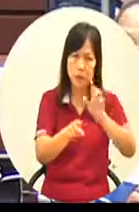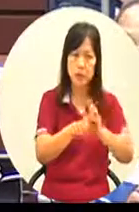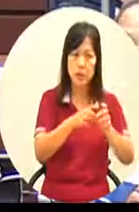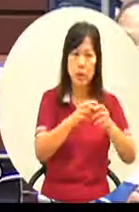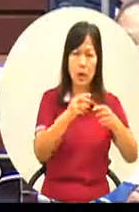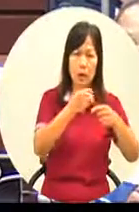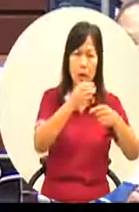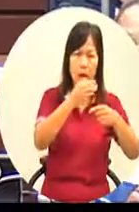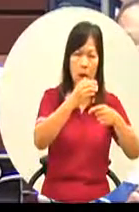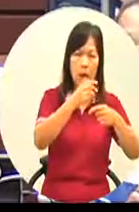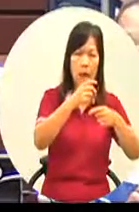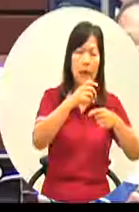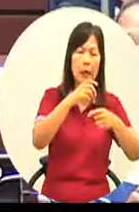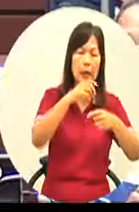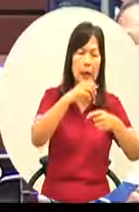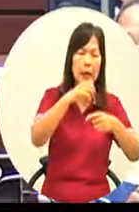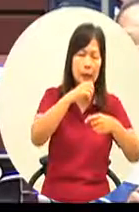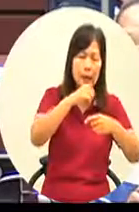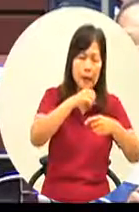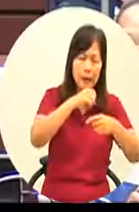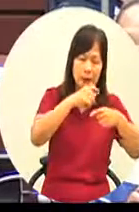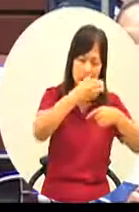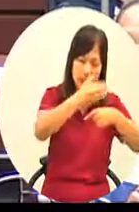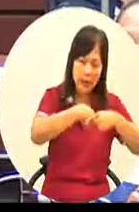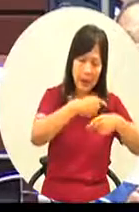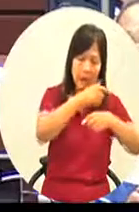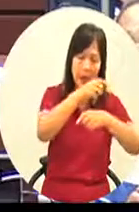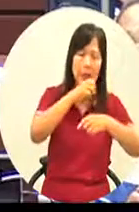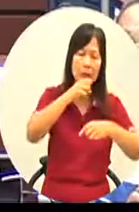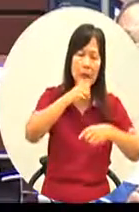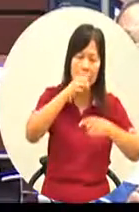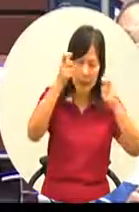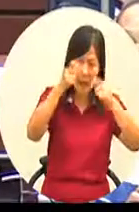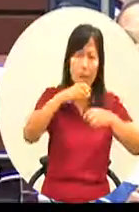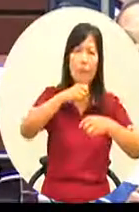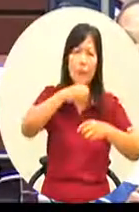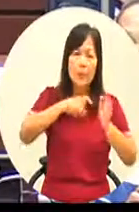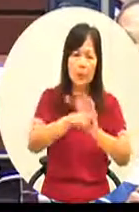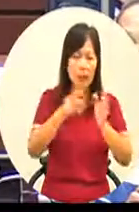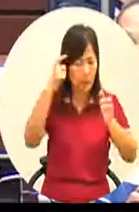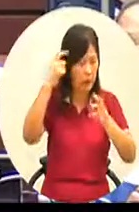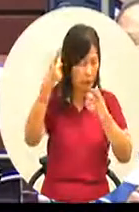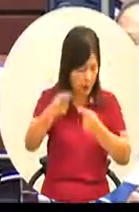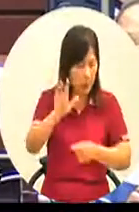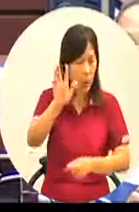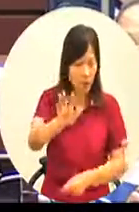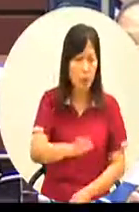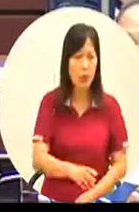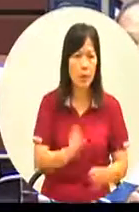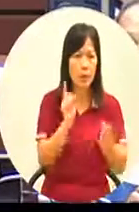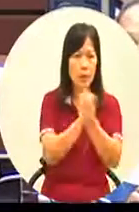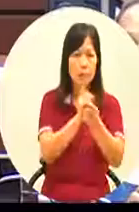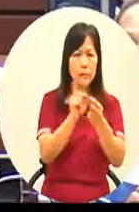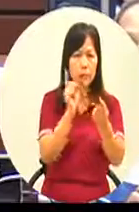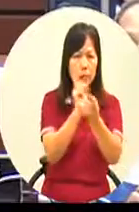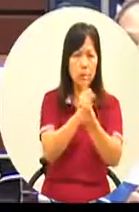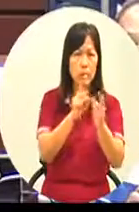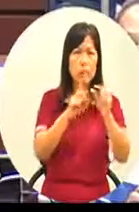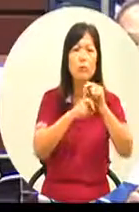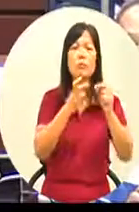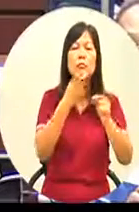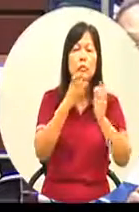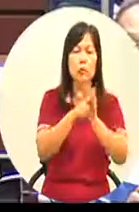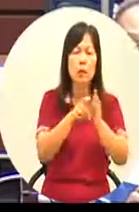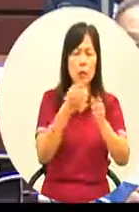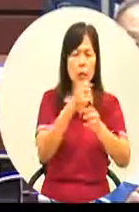屏澎的区域平台会议哈、哦，我们都已经达成一个共识啊、哦，就是要向中央争取捷运延伸